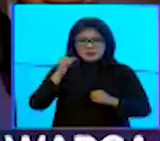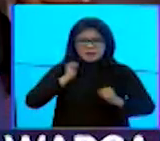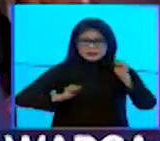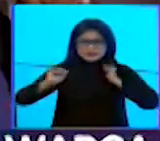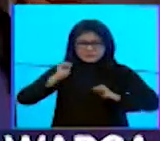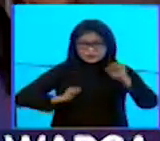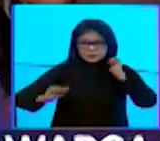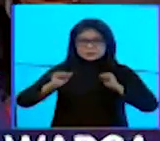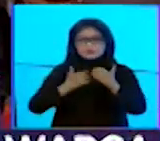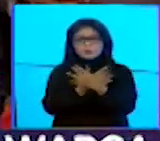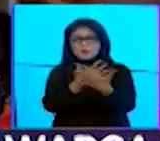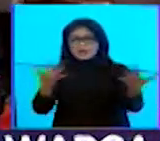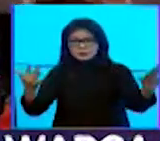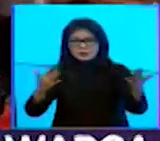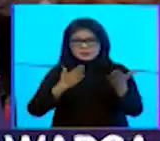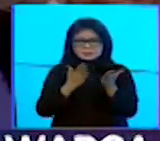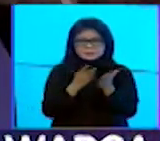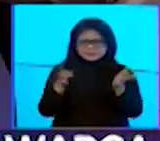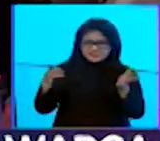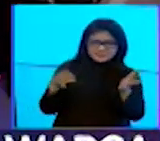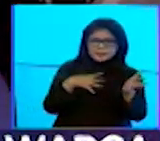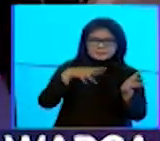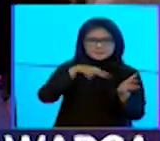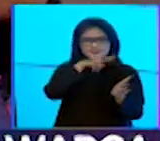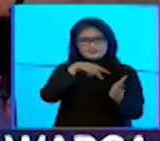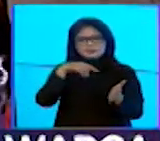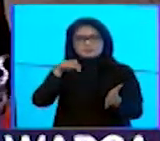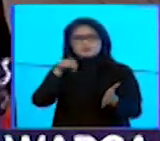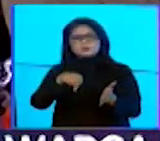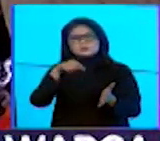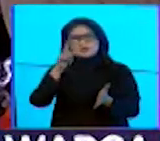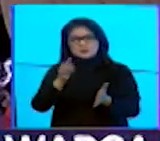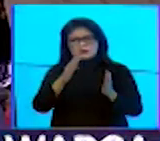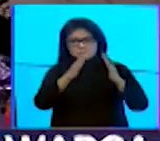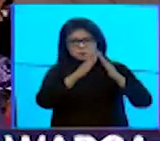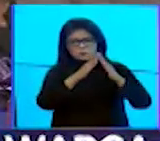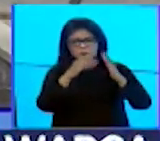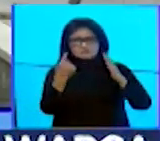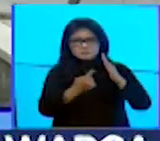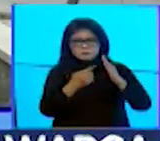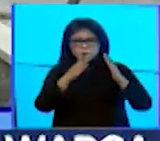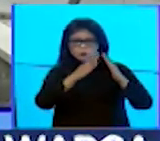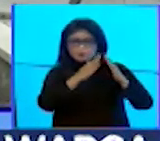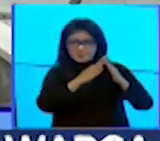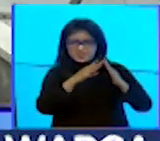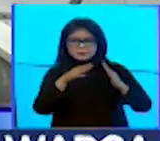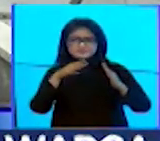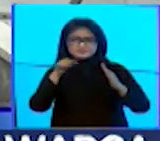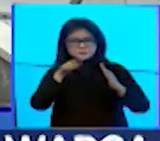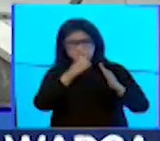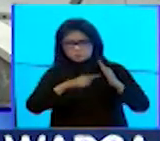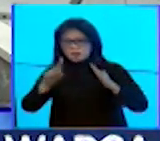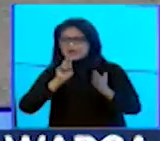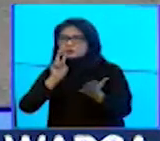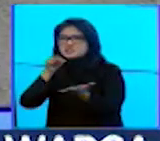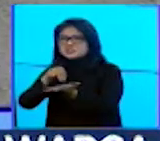secara ketat dan warga hanya dapat beraktivitas di luar rumah jika mendapatkan izin dari pihak RT dan juga RW setempat. Adapun